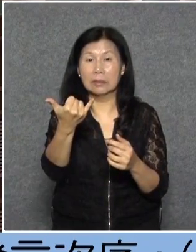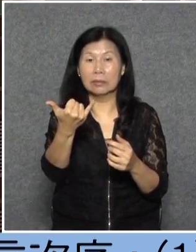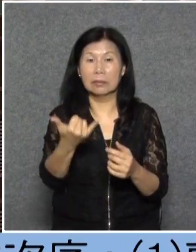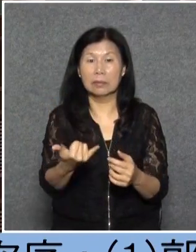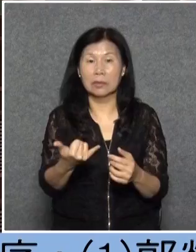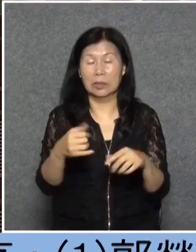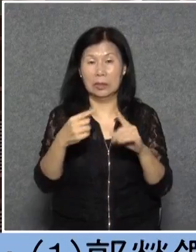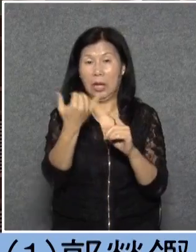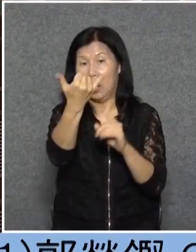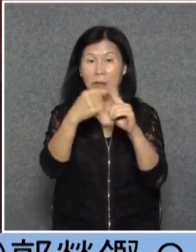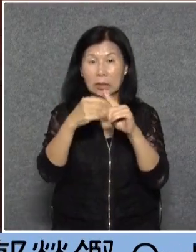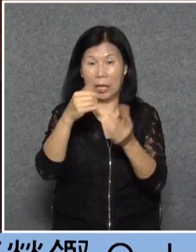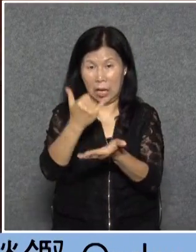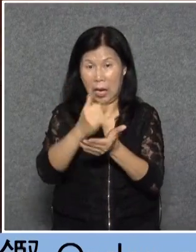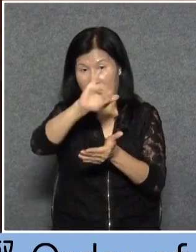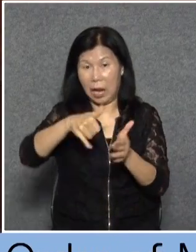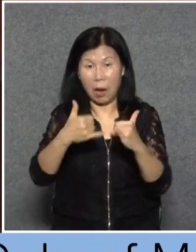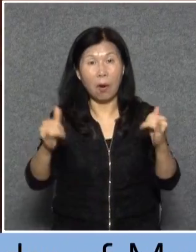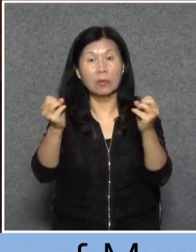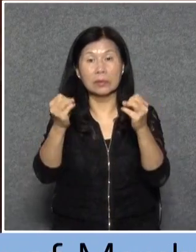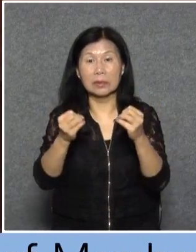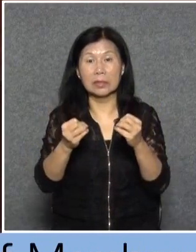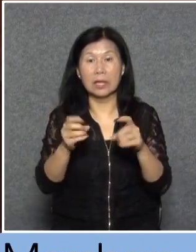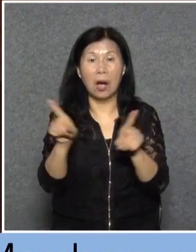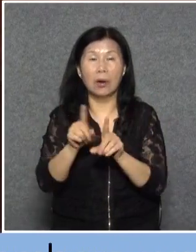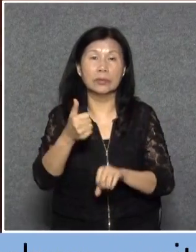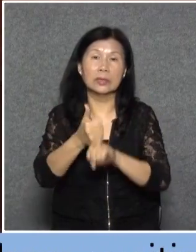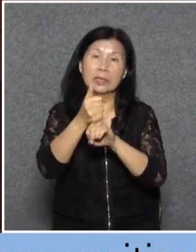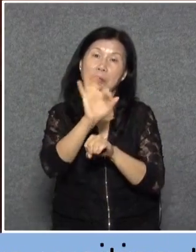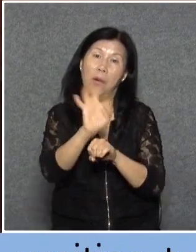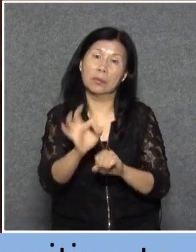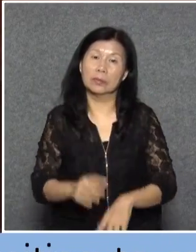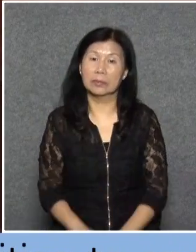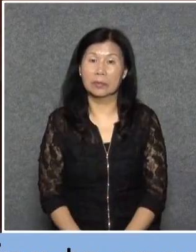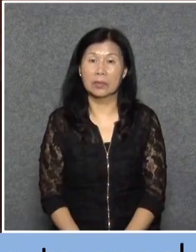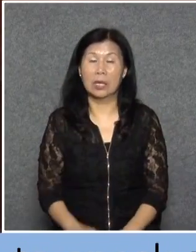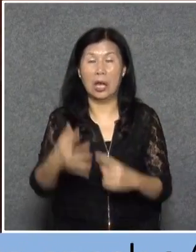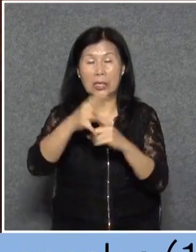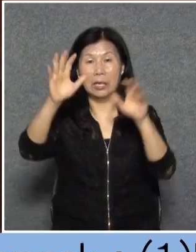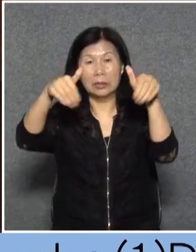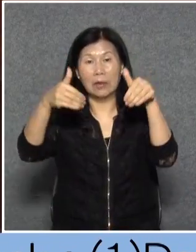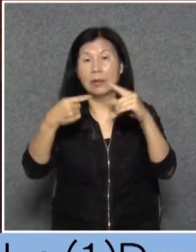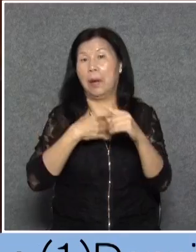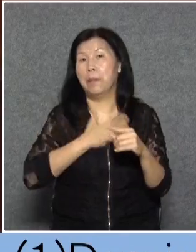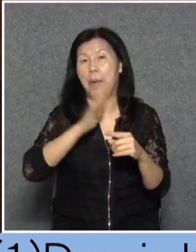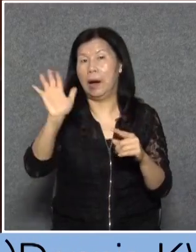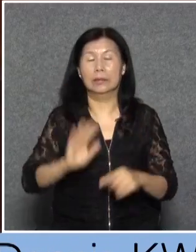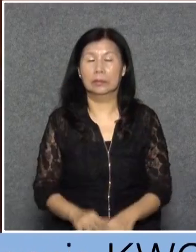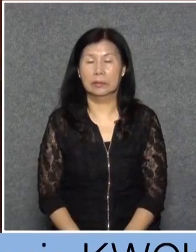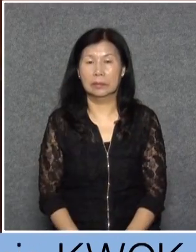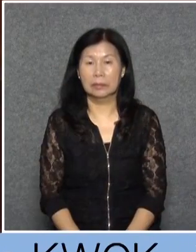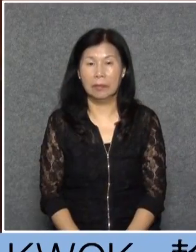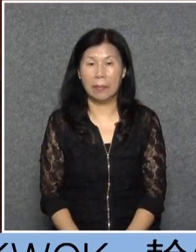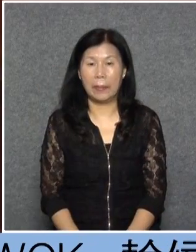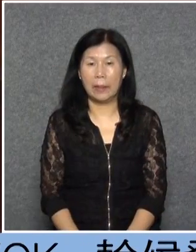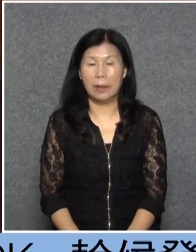得六丁友喺度，系咪啊？几唔捧场咧，系咪？不过我唔会点人数，你唔使惊，系嘛？